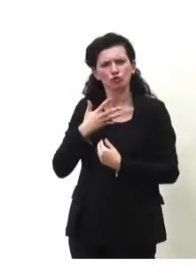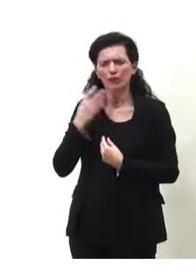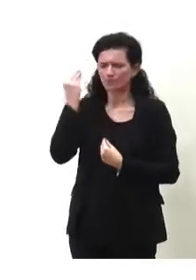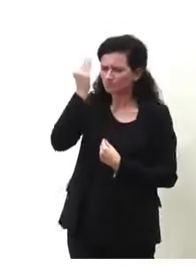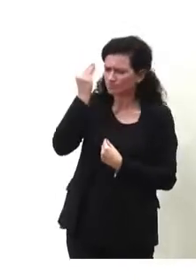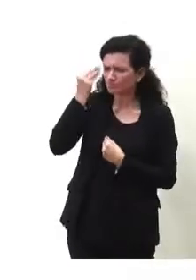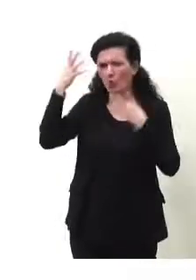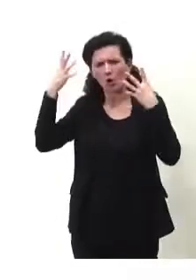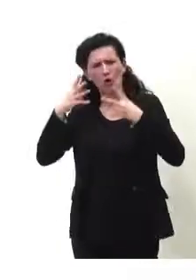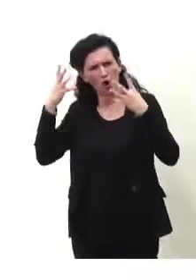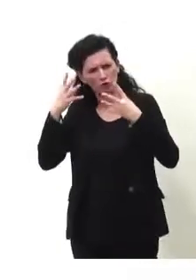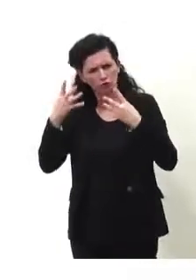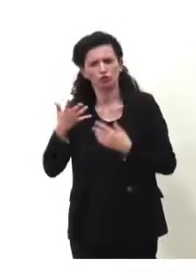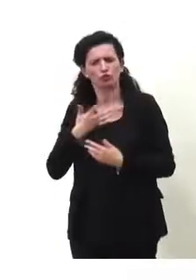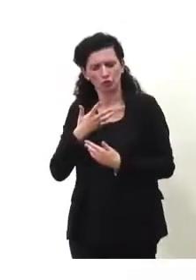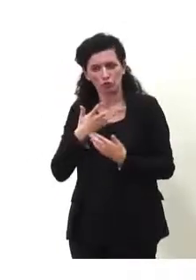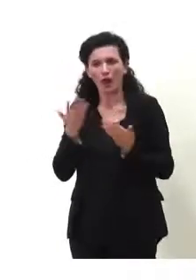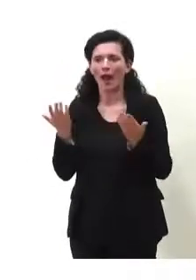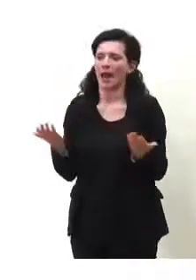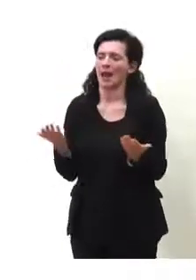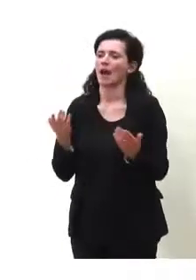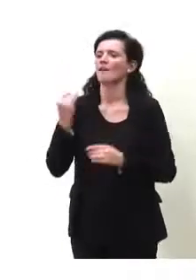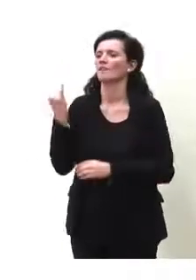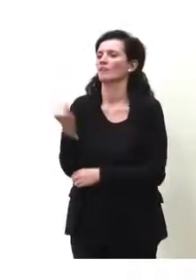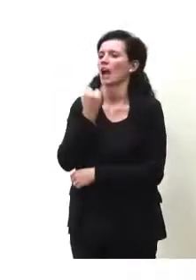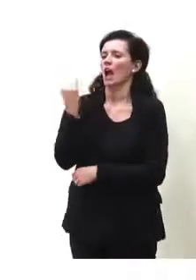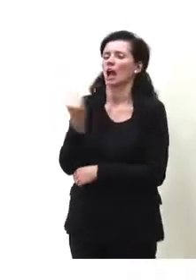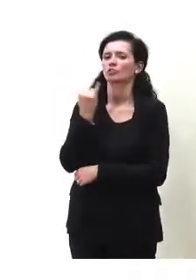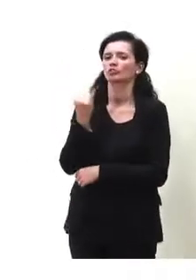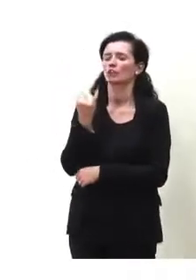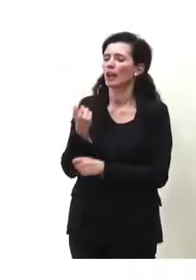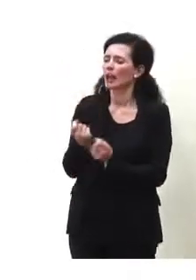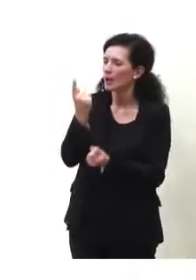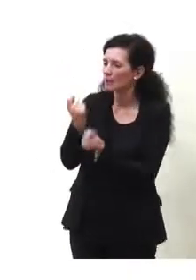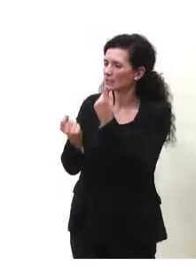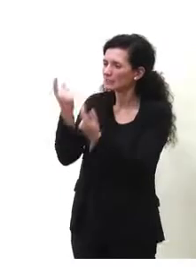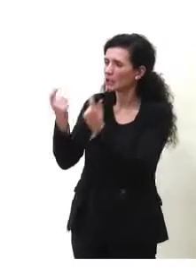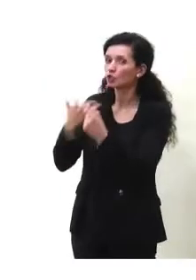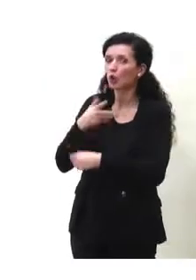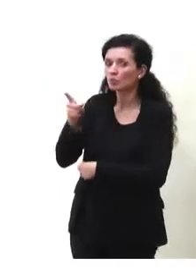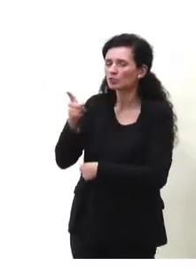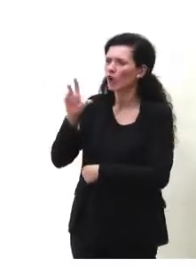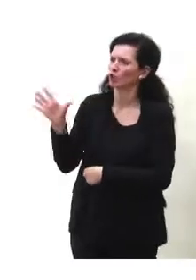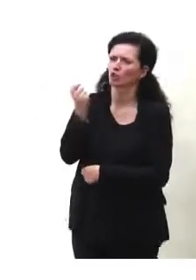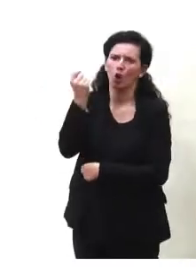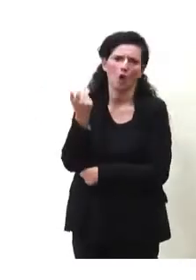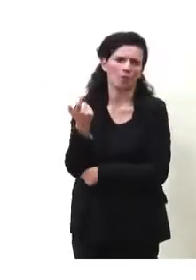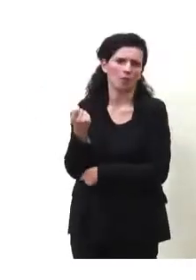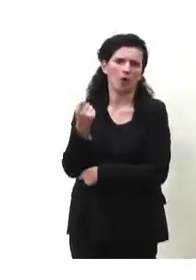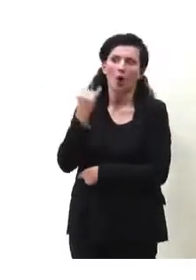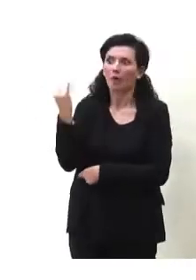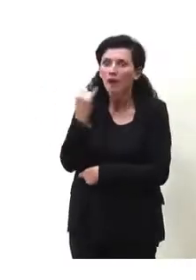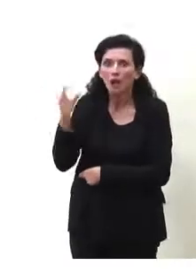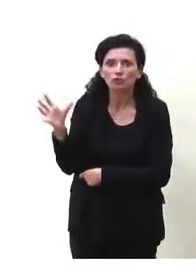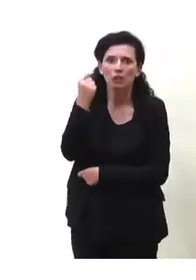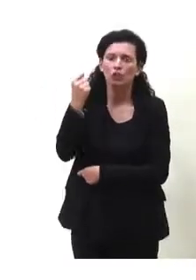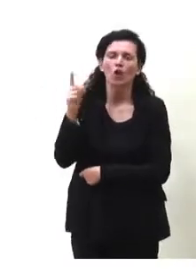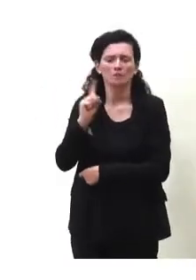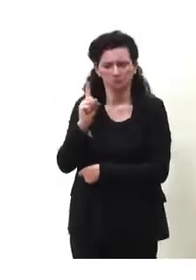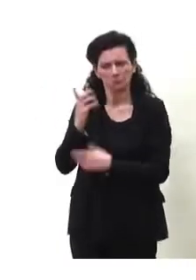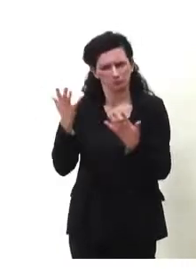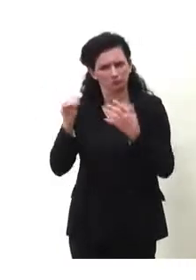dirlo, e beh, però troveremo anche meno sintomatici. Perfetto, ci sta, nessuno